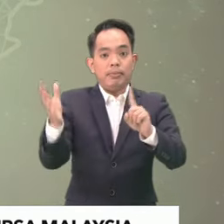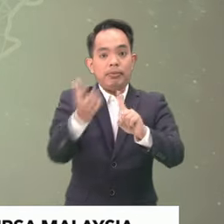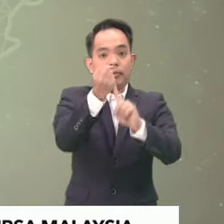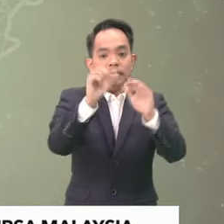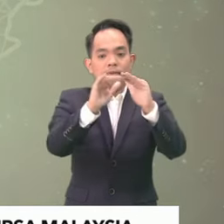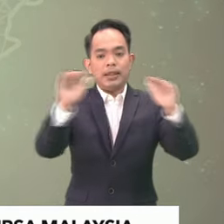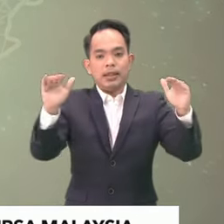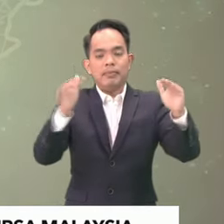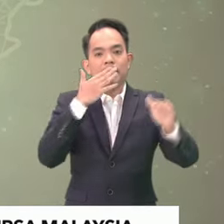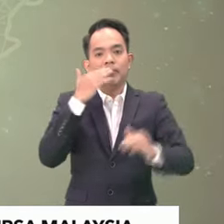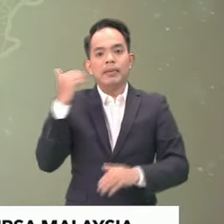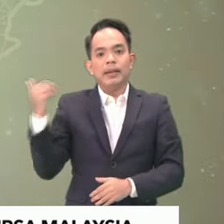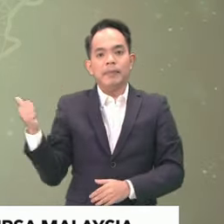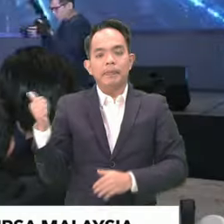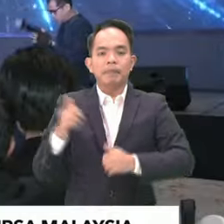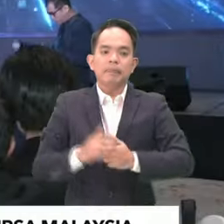mencapai tahap tersebut.